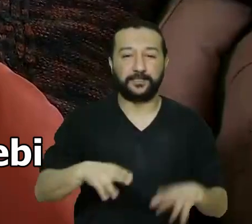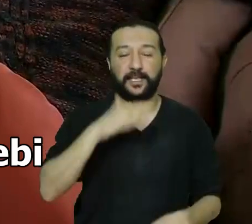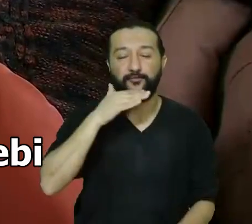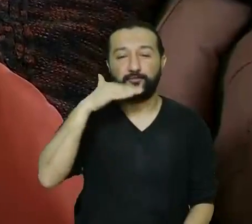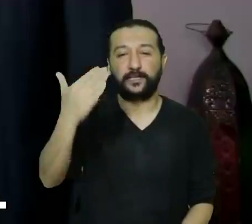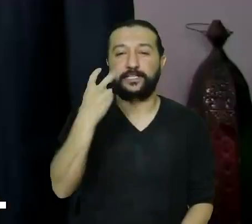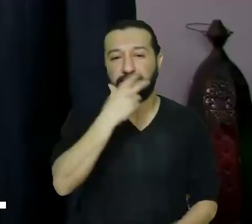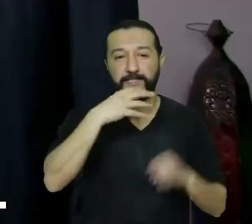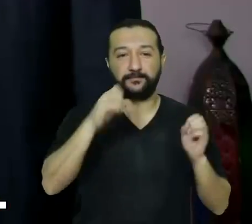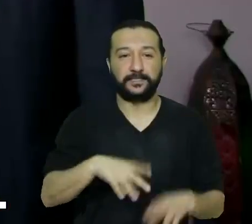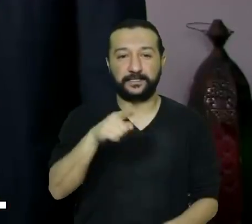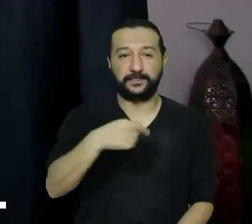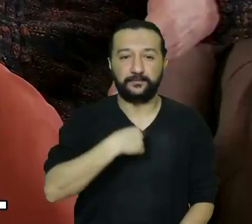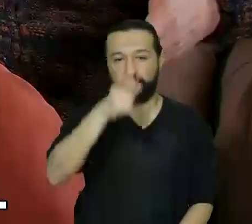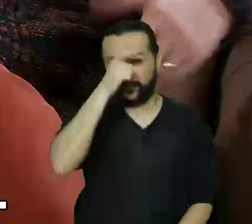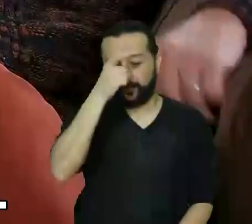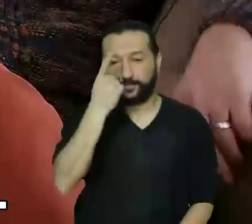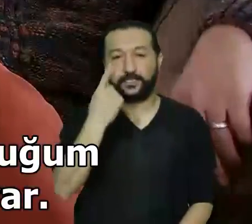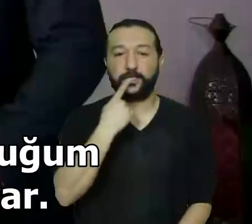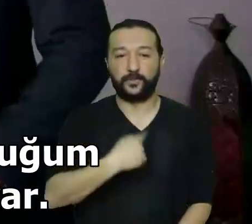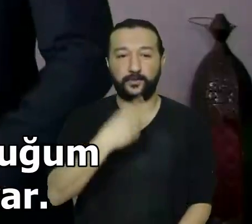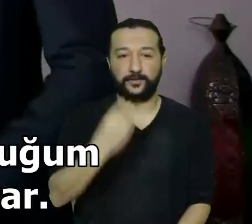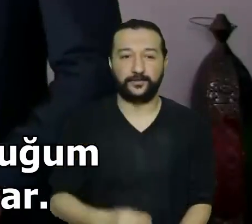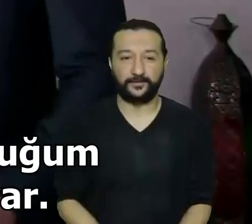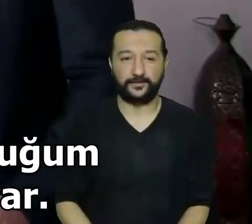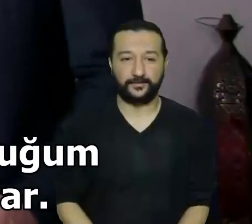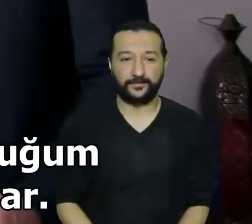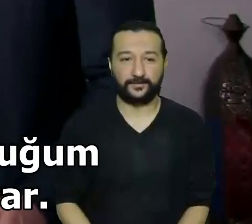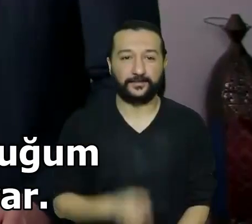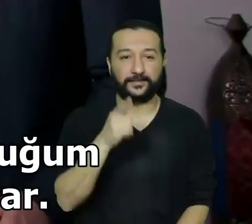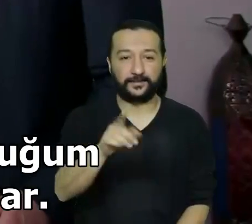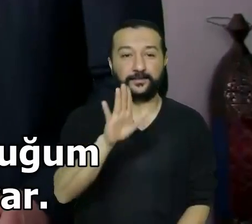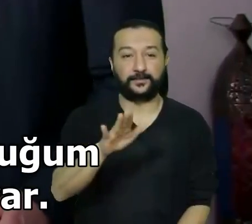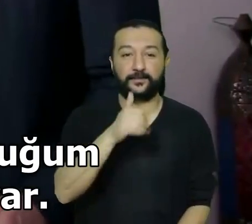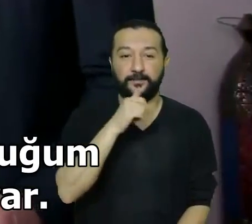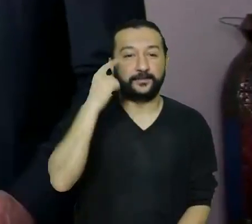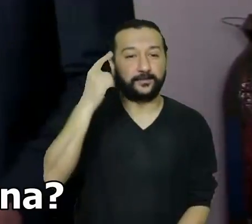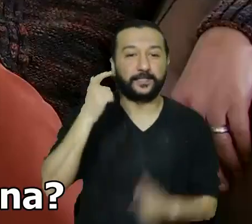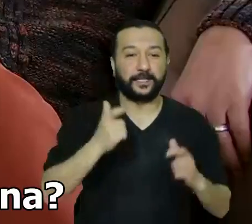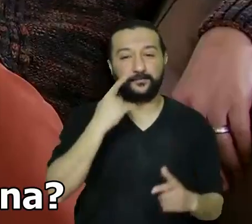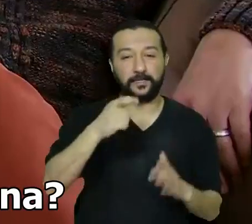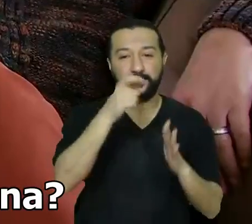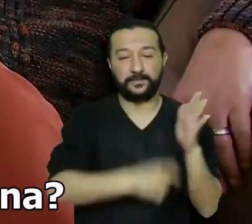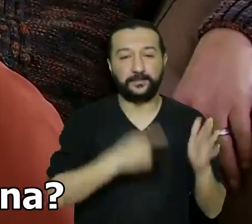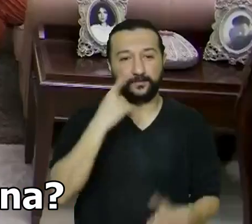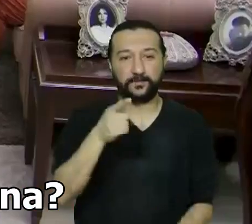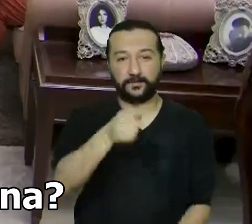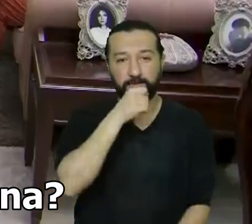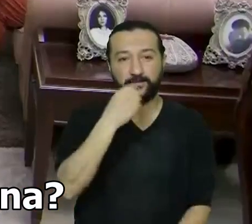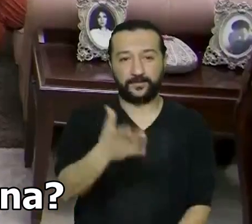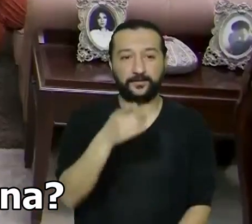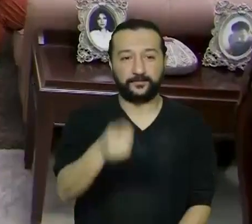ecnebi mecnebi şarkıcılarını da sen bize bizim türkülerden bir şey söyle. Ha, şimdi babişkocuğum bakayım ellerde neler var. Şu mikrofonu da vereyim mi